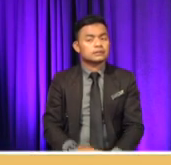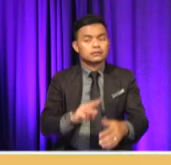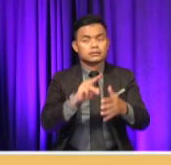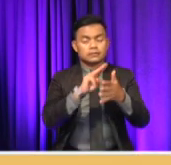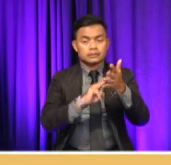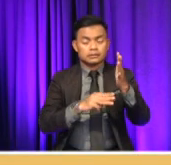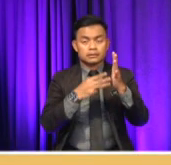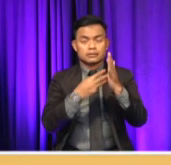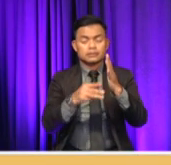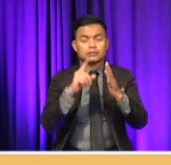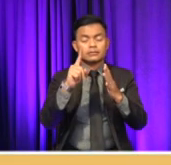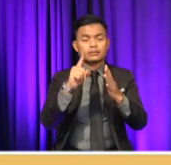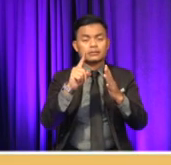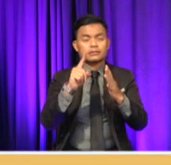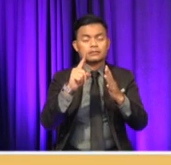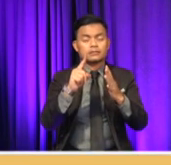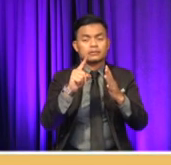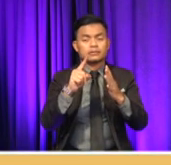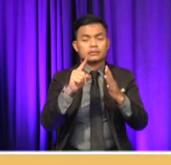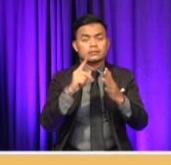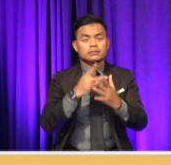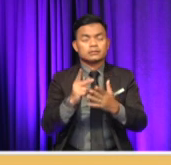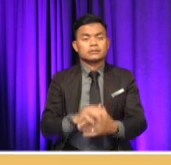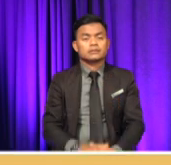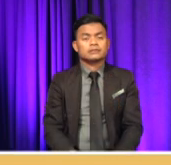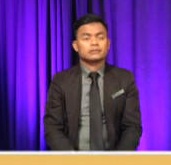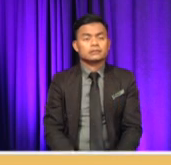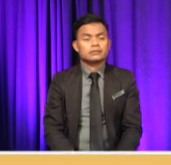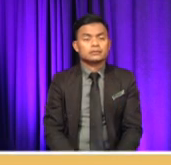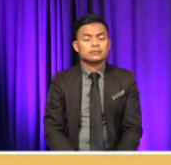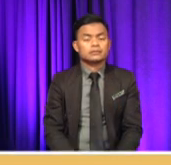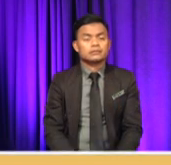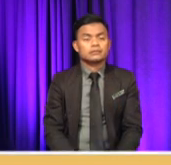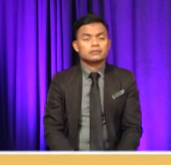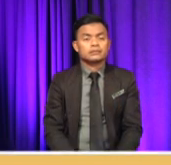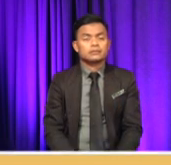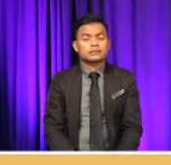beberapa komponen biotik namakan simbol komponen tersebut